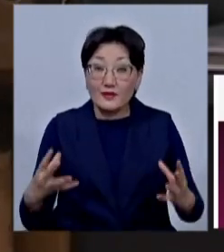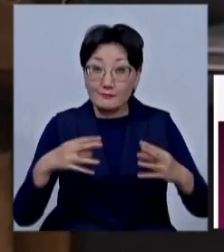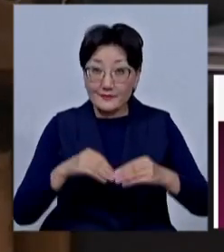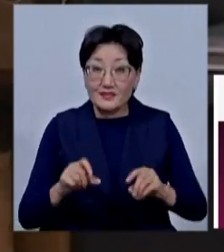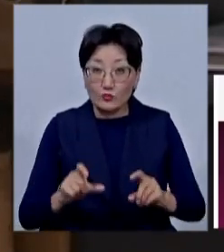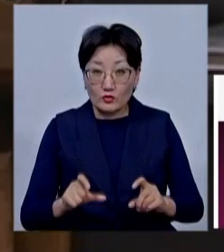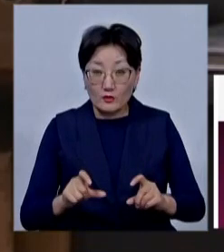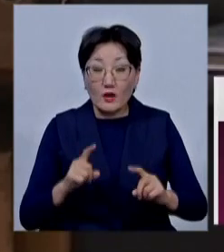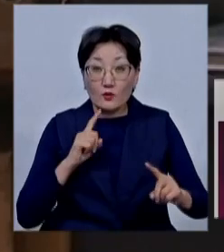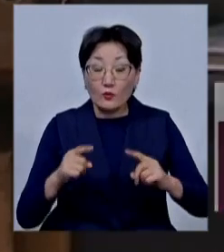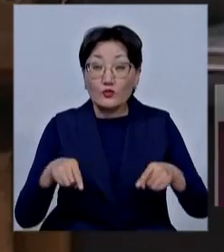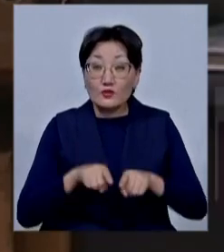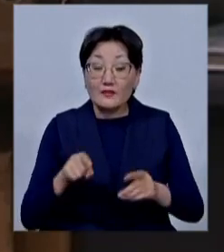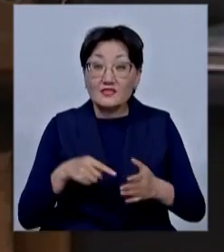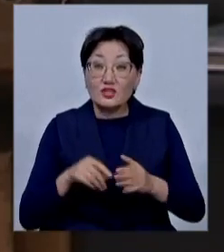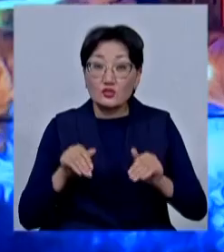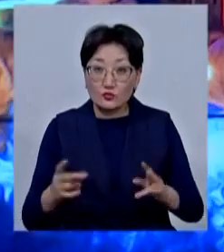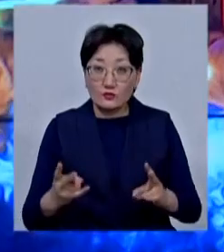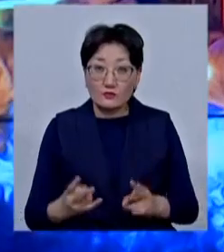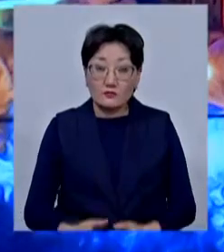отырып, дөңгелектерге осы мәселені шешу керек.